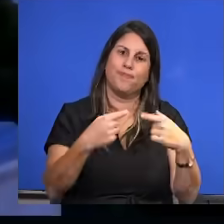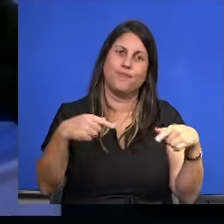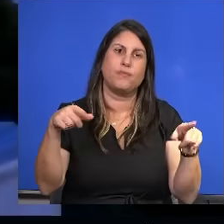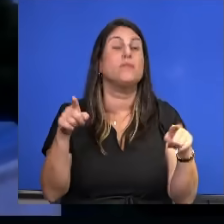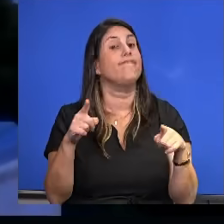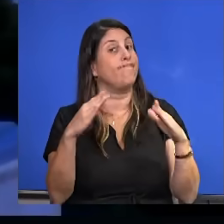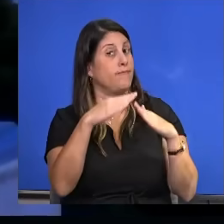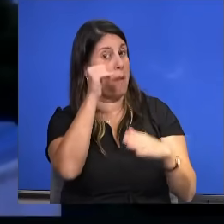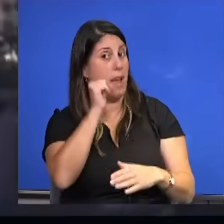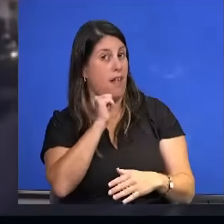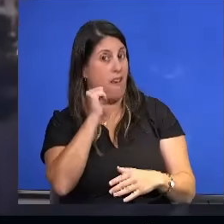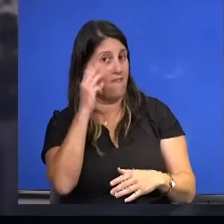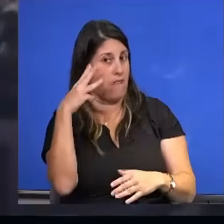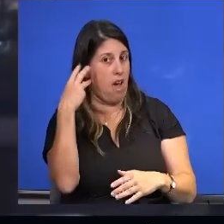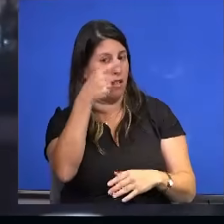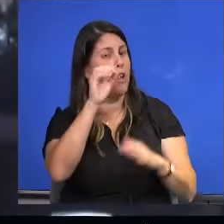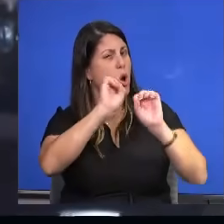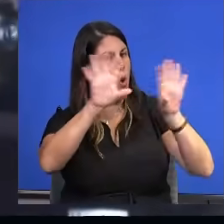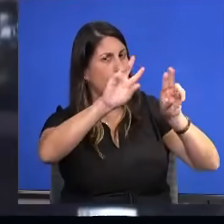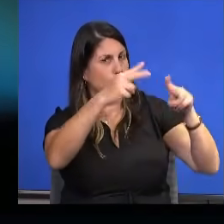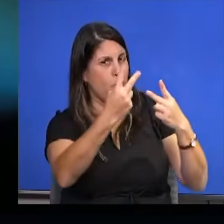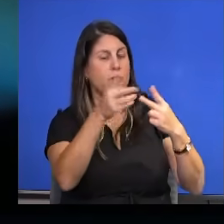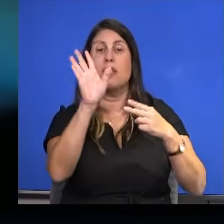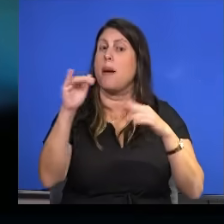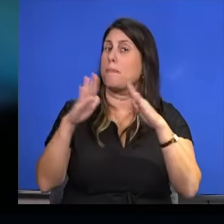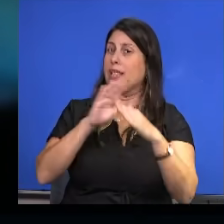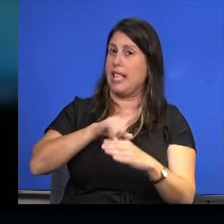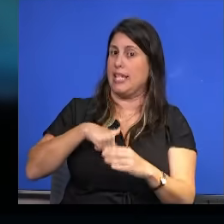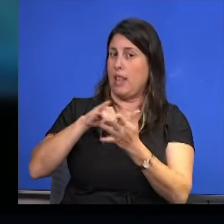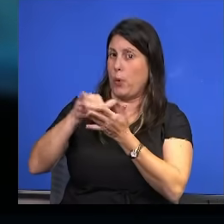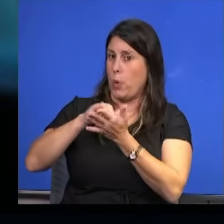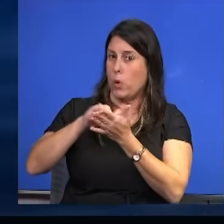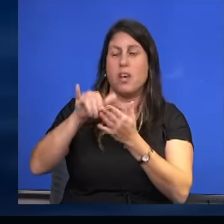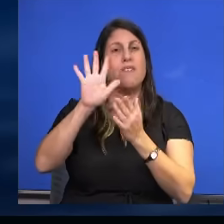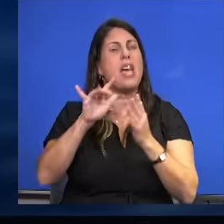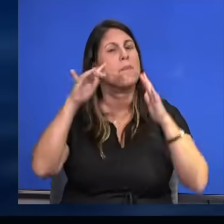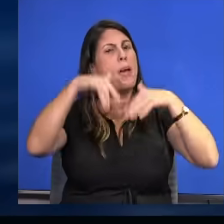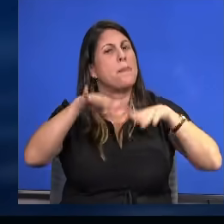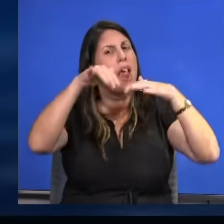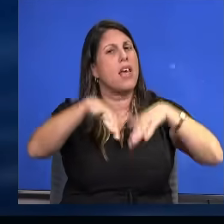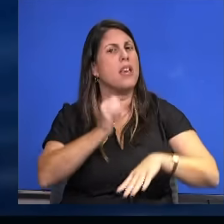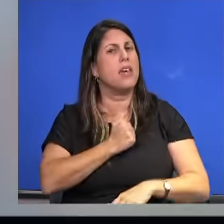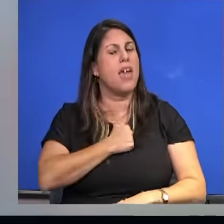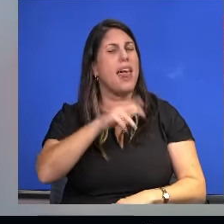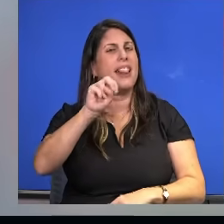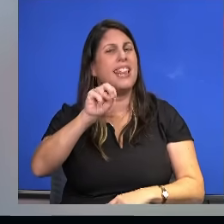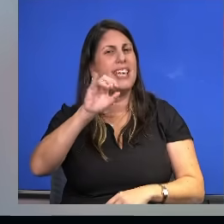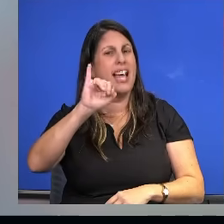הבית הלבן הואר שוב, כך גם בית העירייה של ניו יורק וגם מפלי הניאגרה.